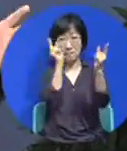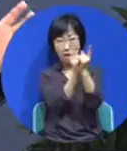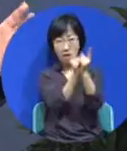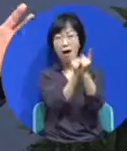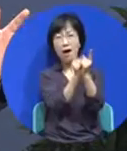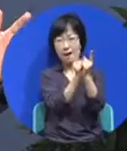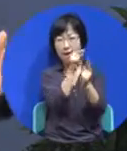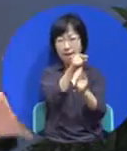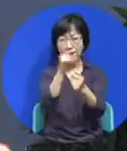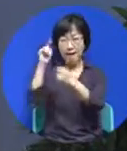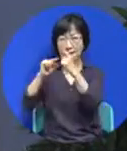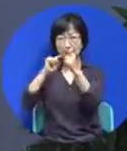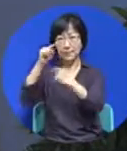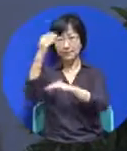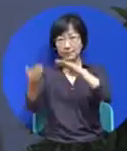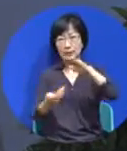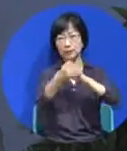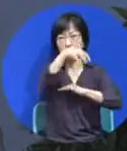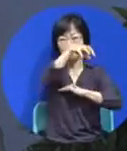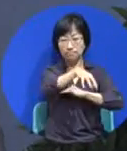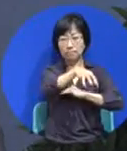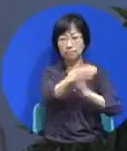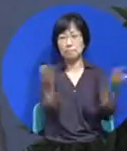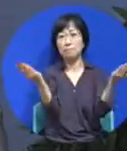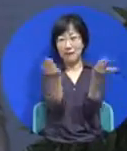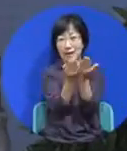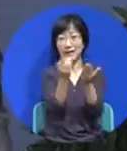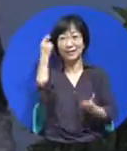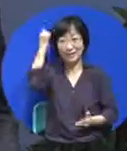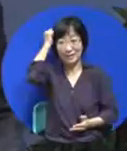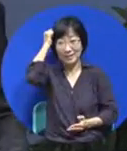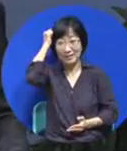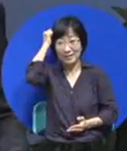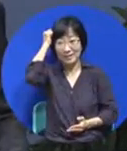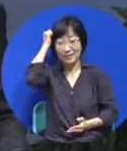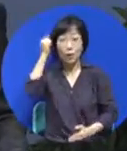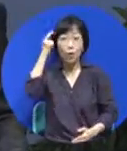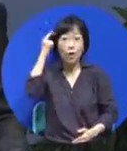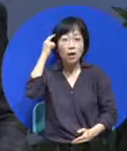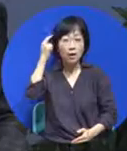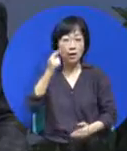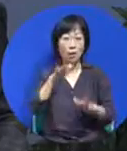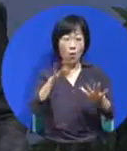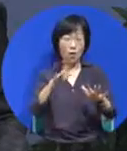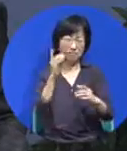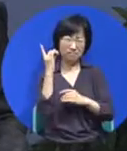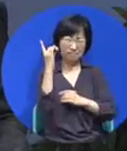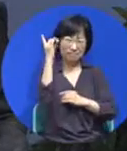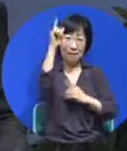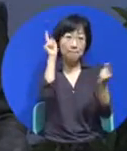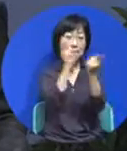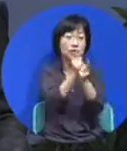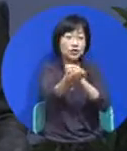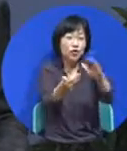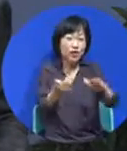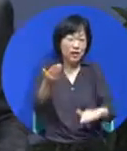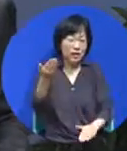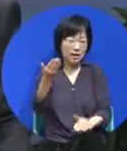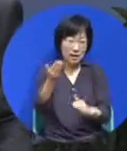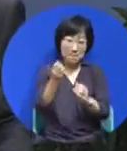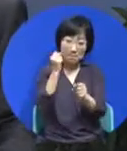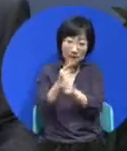성취의 현장이요. That's the field of fulfillment. 왜냐? 그 이전에 말씀 받았잖아요. Why is that? Because before that, he received the